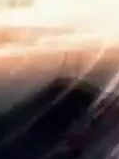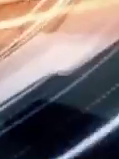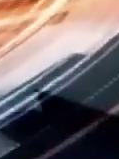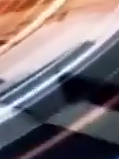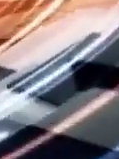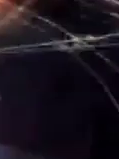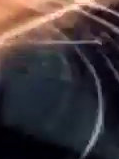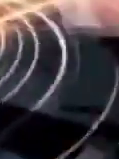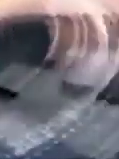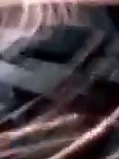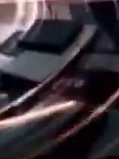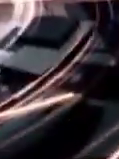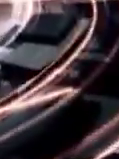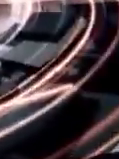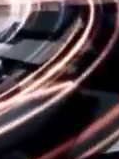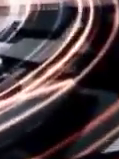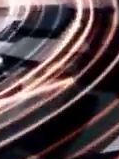болады.